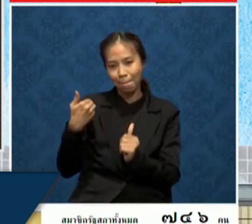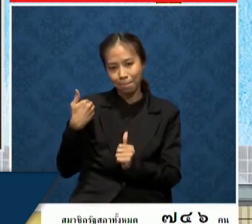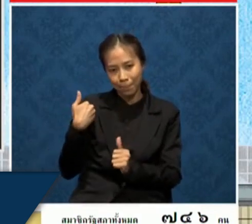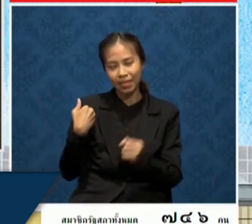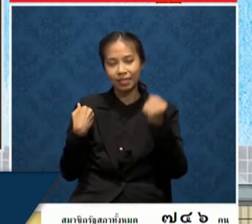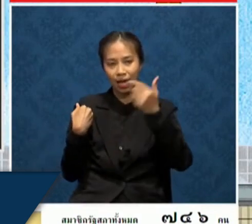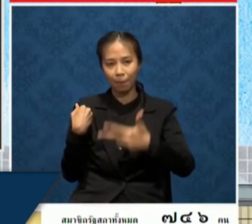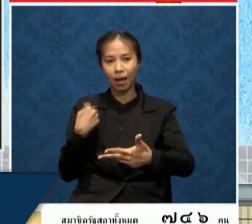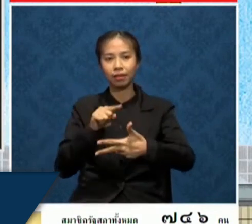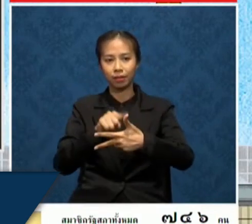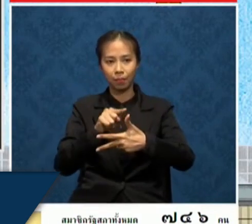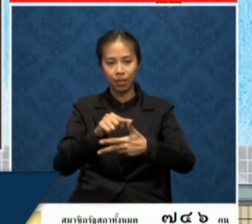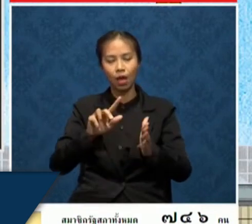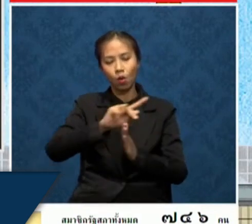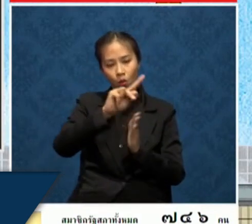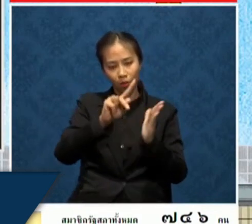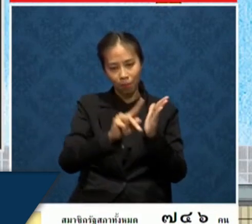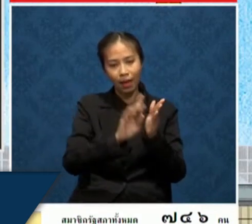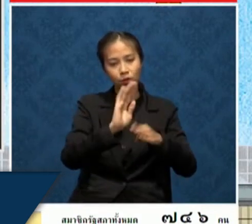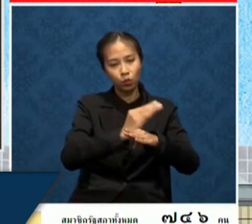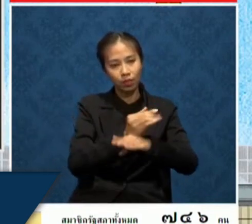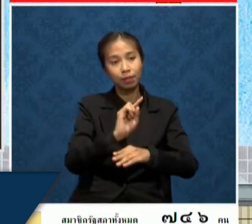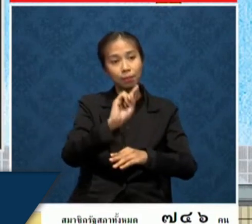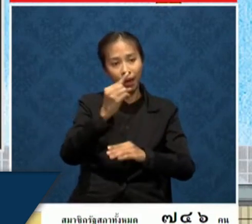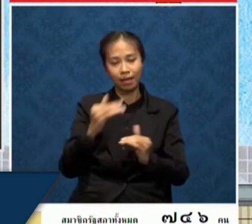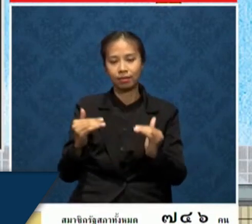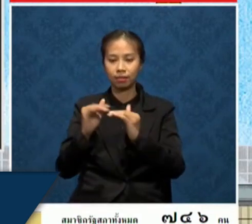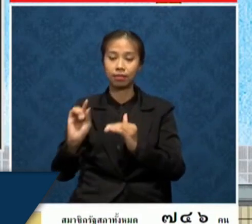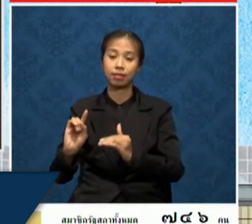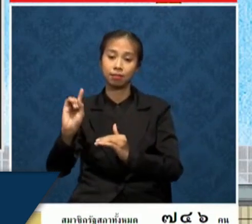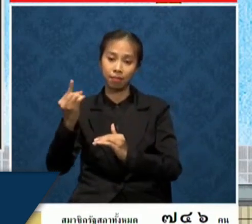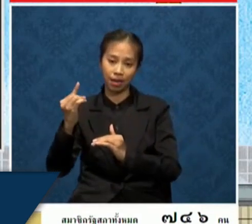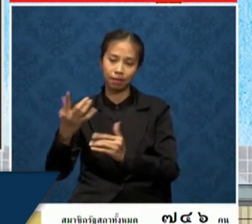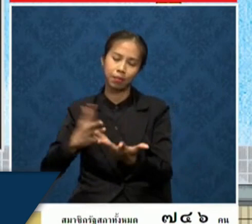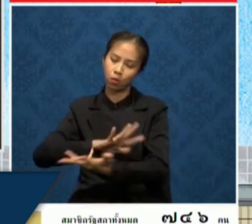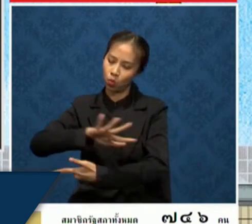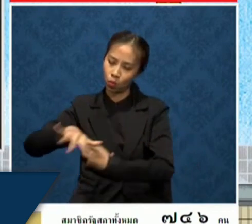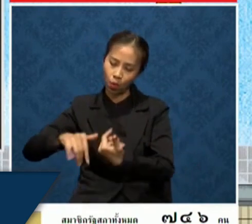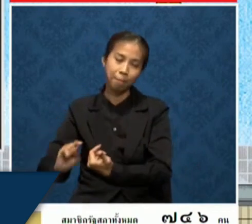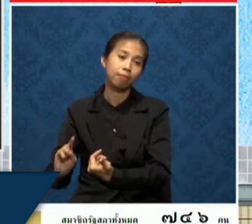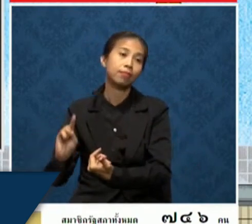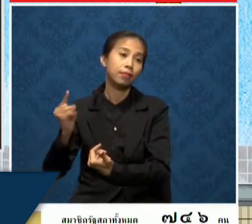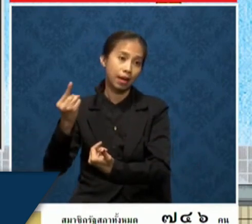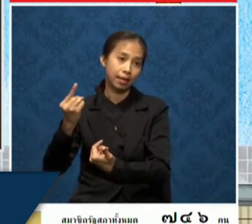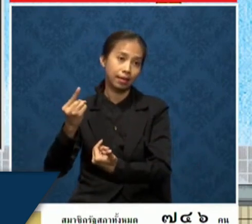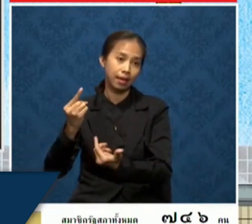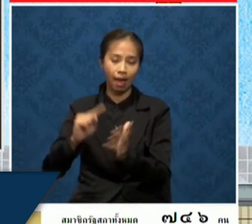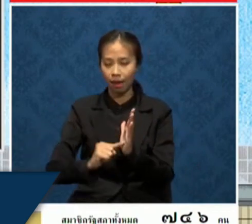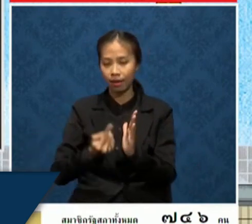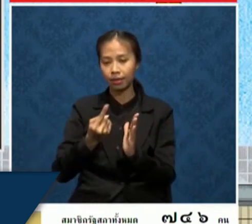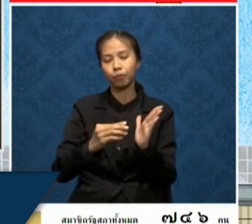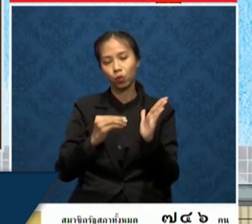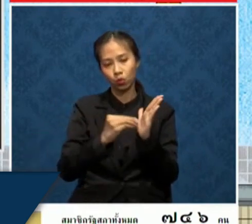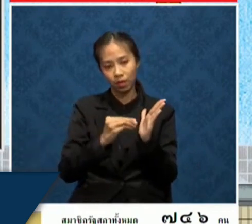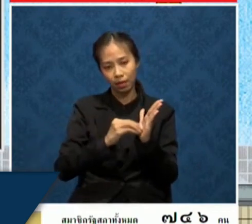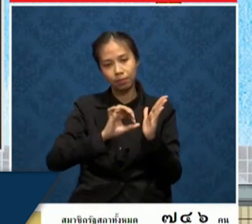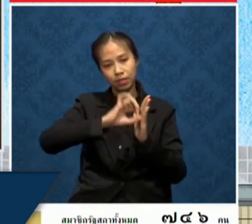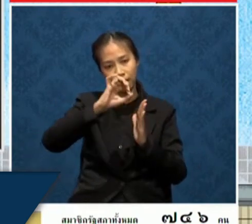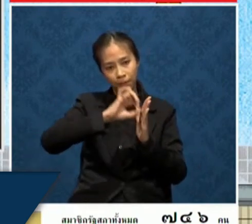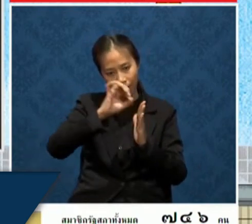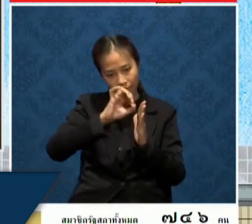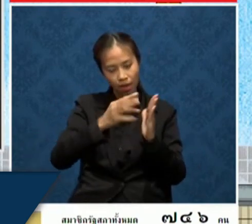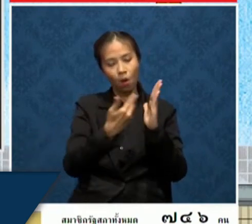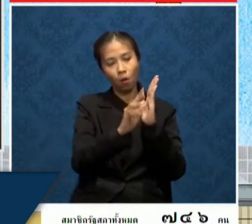ก่กฎหมายธุรกิจชุดใหม่สิทธิประโยชน์ใหม่และระบบนิเวศทางธุรกิจใหม่โดยมีจังหวัดเริ่มต้นคือกรุงเทพเชียงใหม่ขอนแก่นหาด